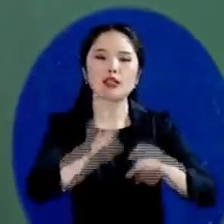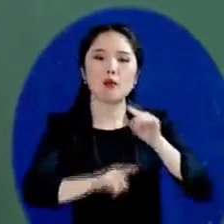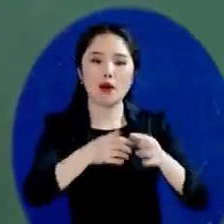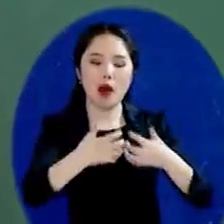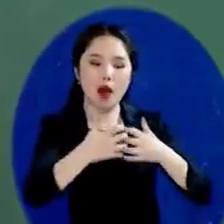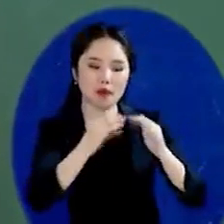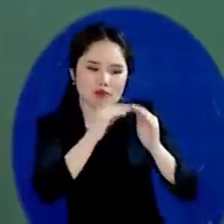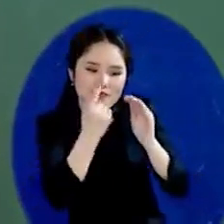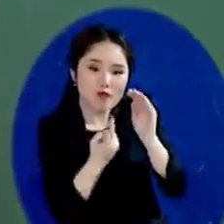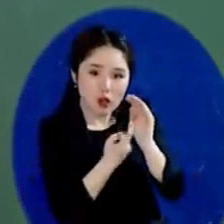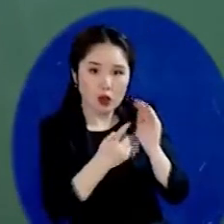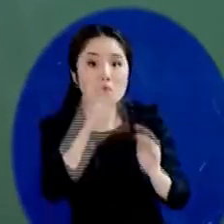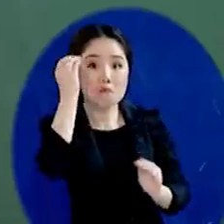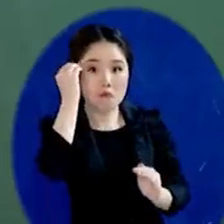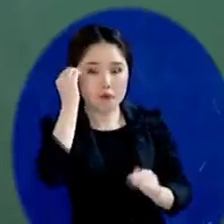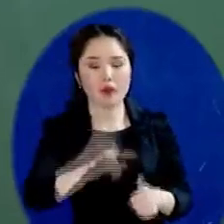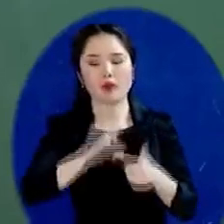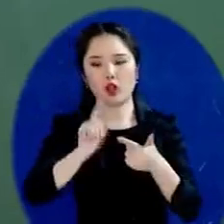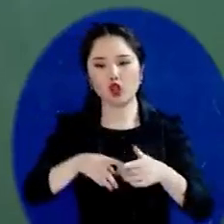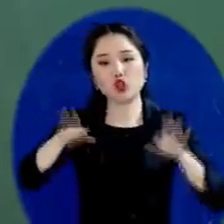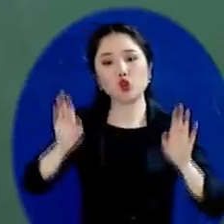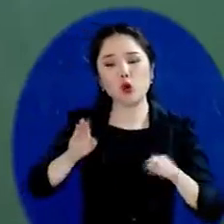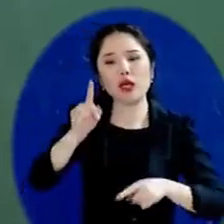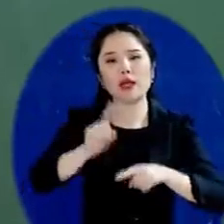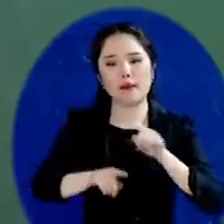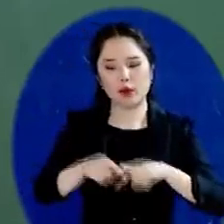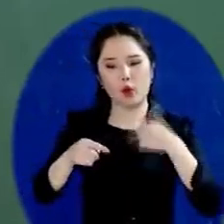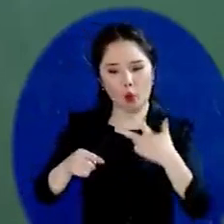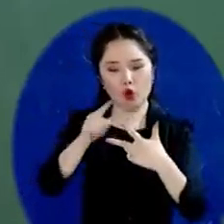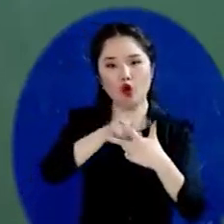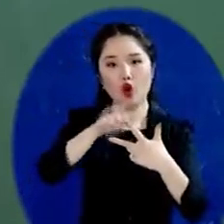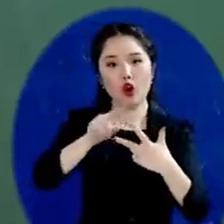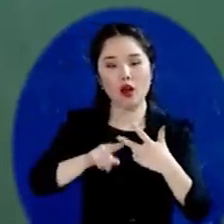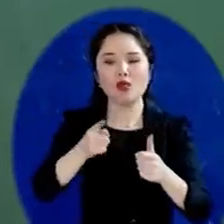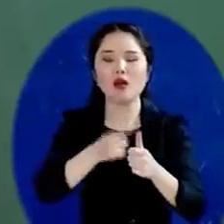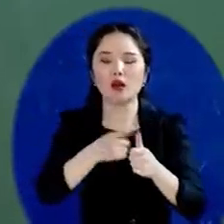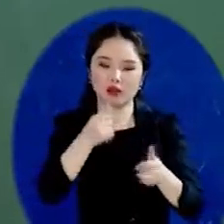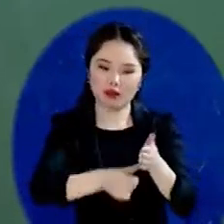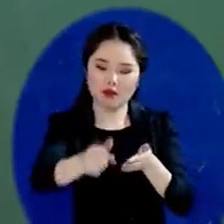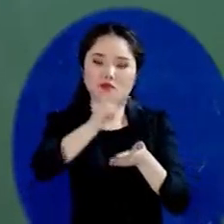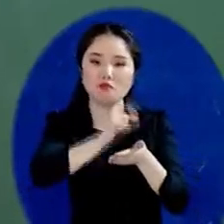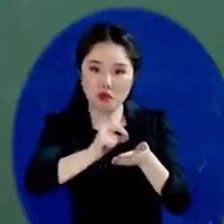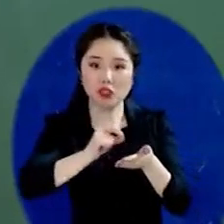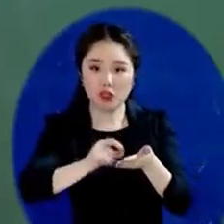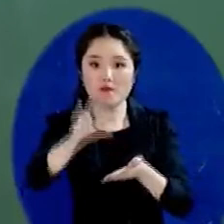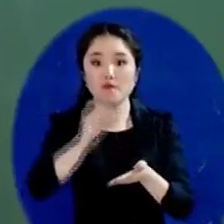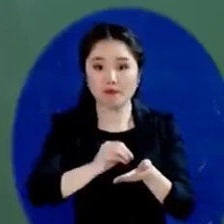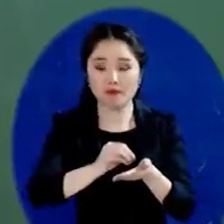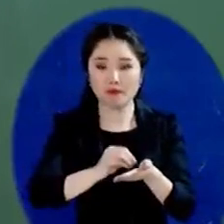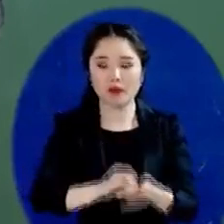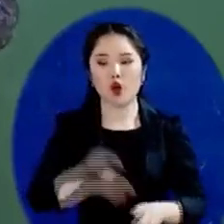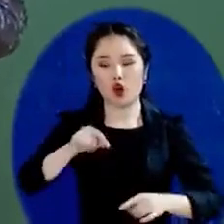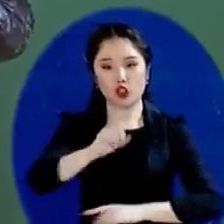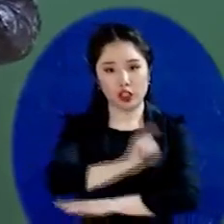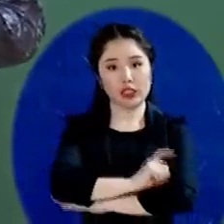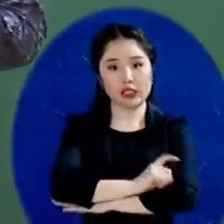ичдгийг мэдэж ирцгээе. Мөн нүүдлийн шувуудаас гурван төрлийг бүгдээрээ дэвтэртээ тэмдэглэж бичээрэй.